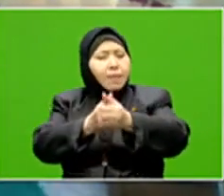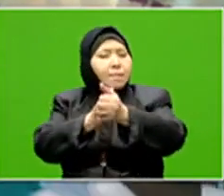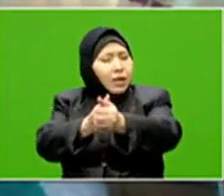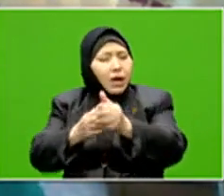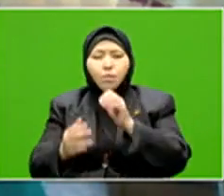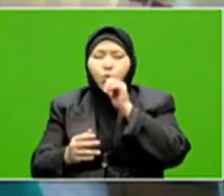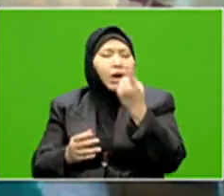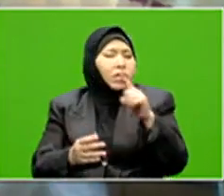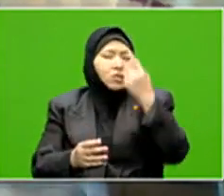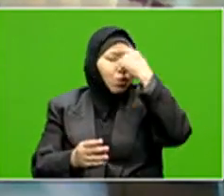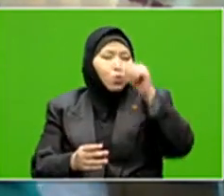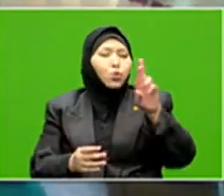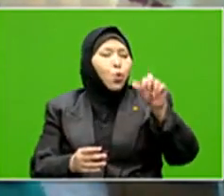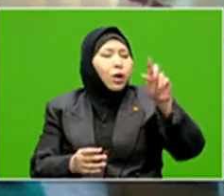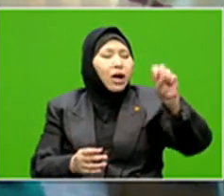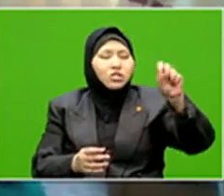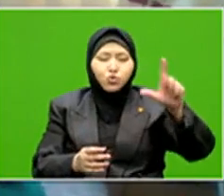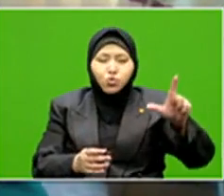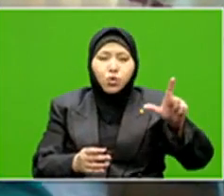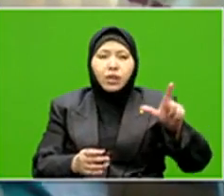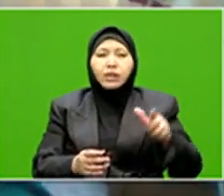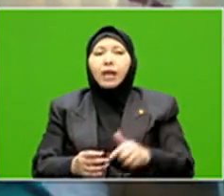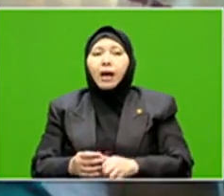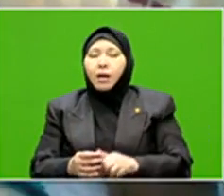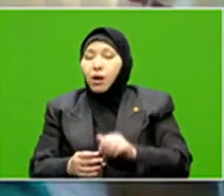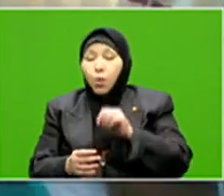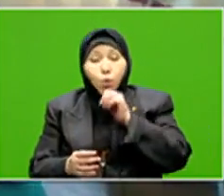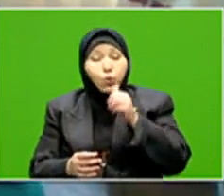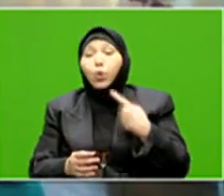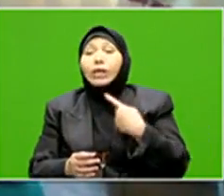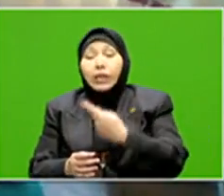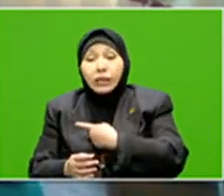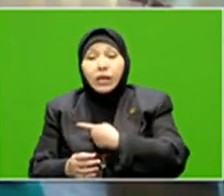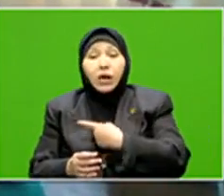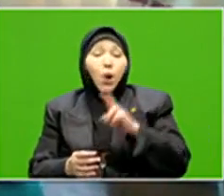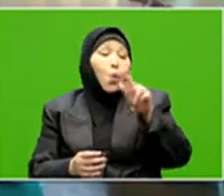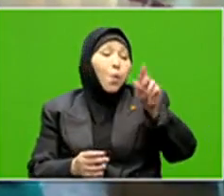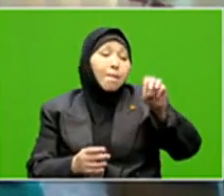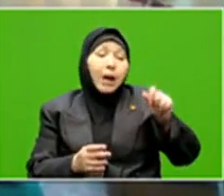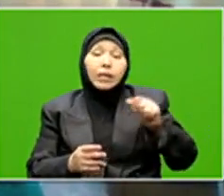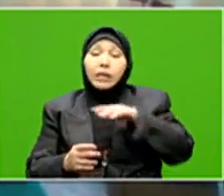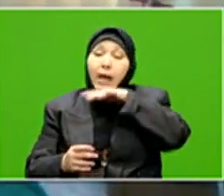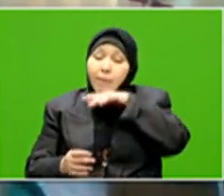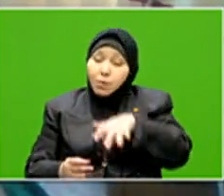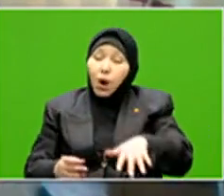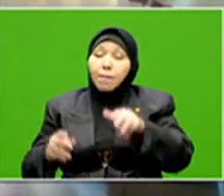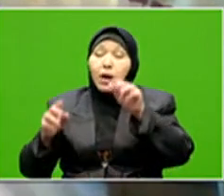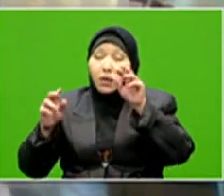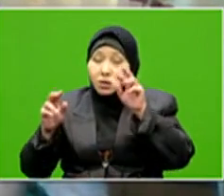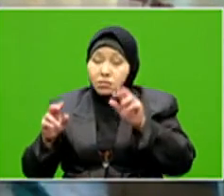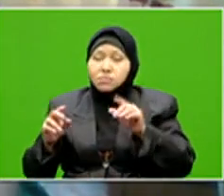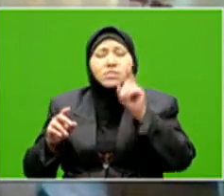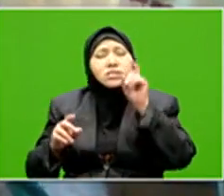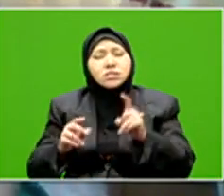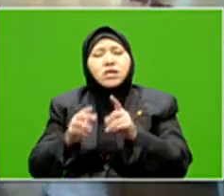untuk Rasul sebenarnya, seperti mana yang diungkapkan oleh saudara Fazrul, untuk kita umat Nabi Muhammad sallallahu alaihi wasallam kena